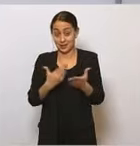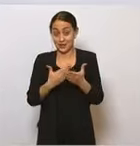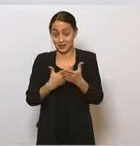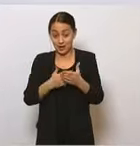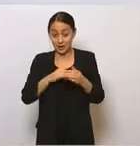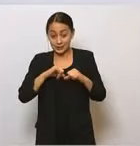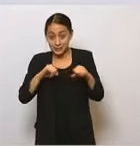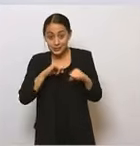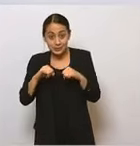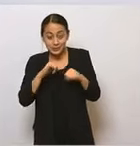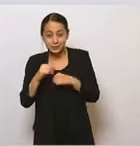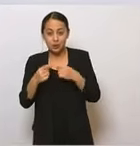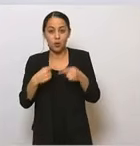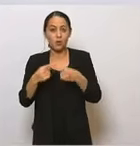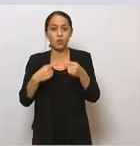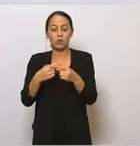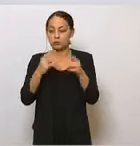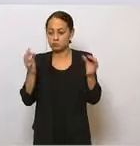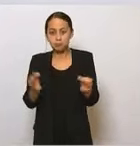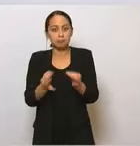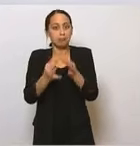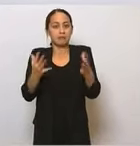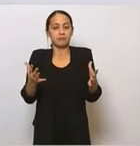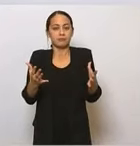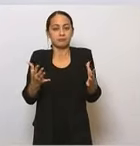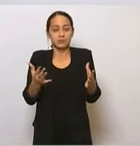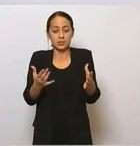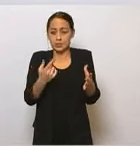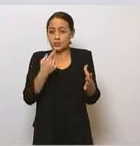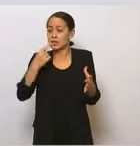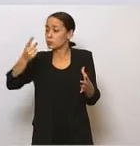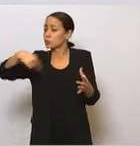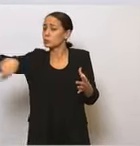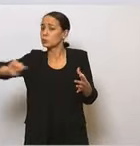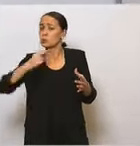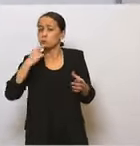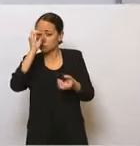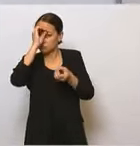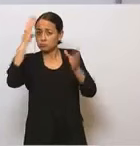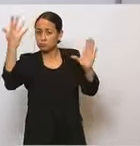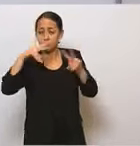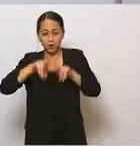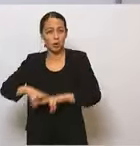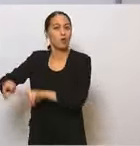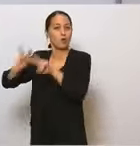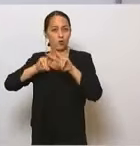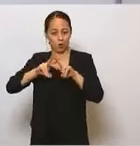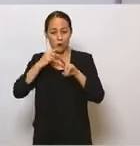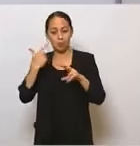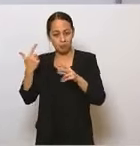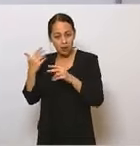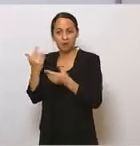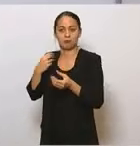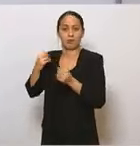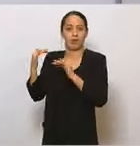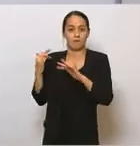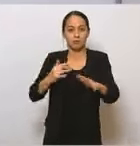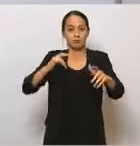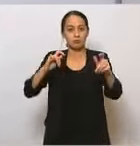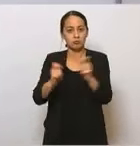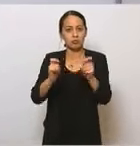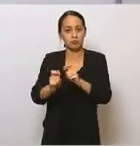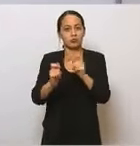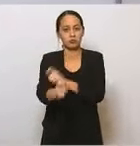en la matière. Et pour tous ceux qui croient en l'Europe, qui pensent que l'Europe change les choses, je crois que Margrethe et Thierry Breton ont présenté ces textes